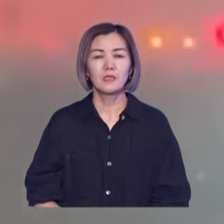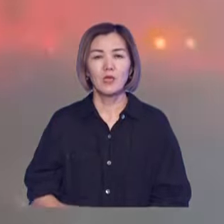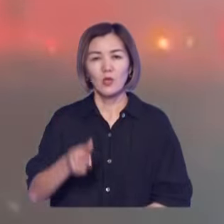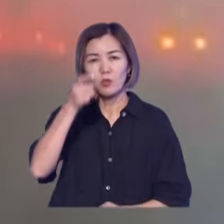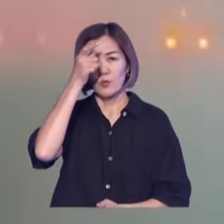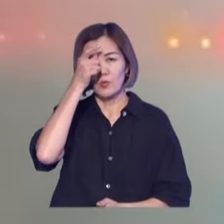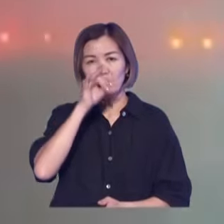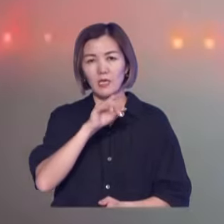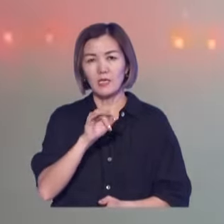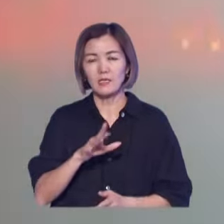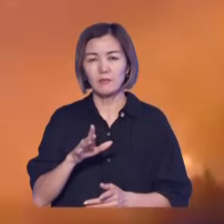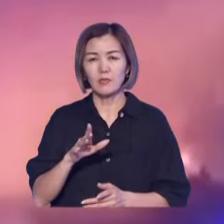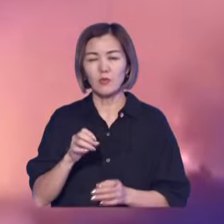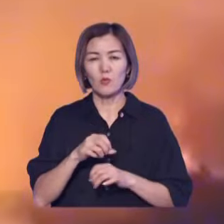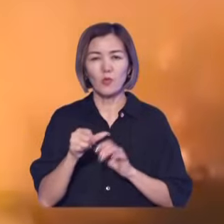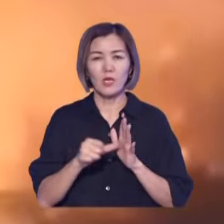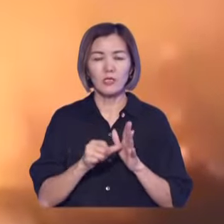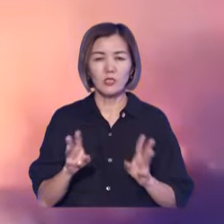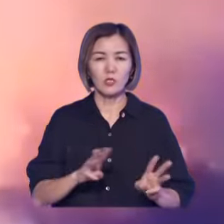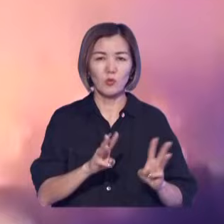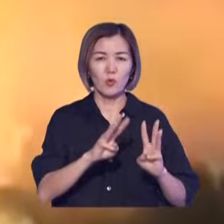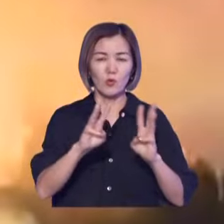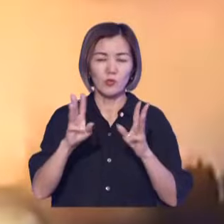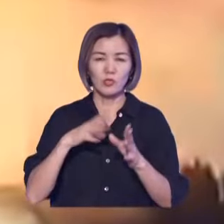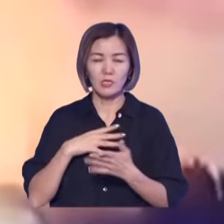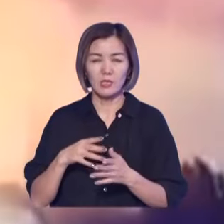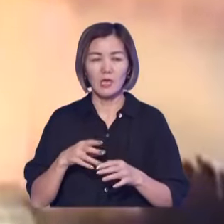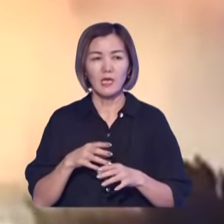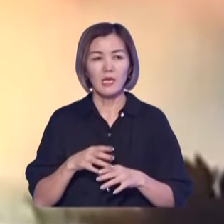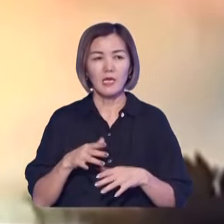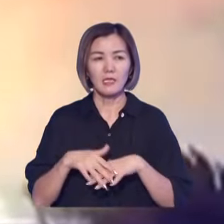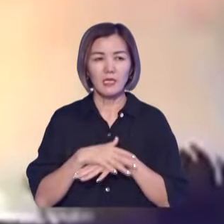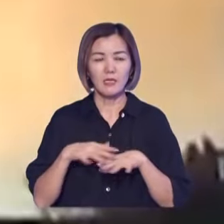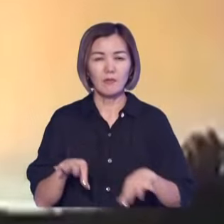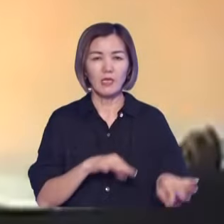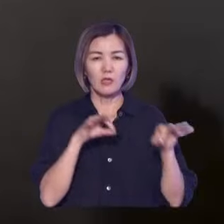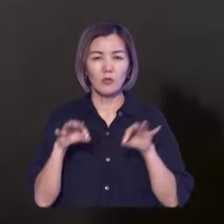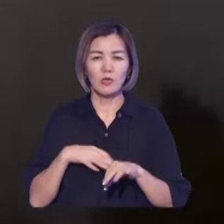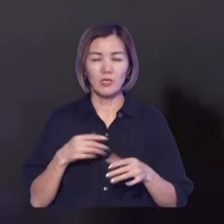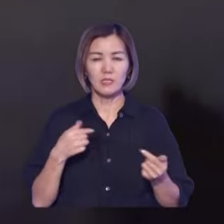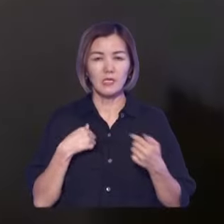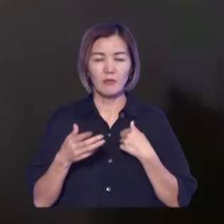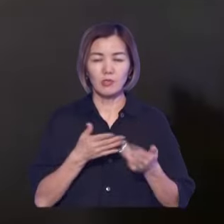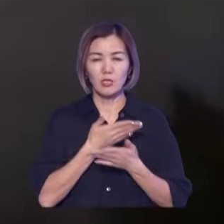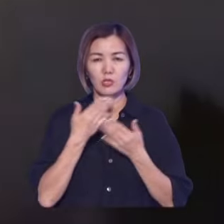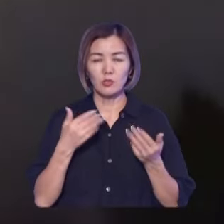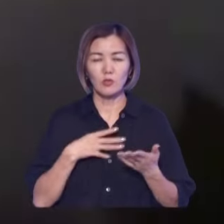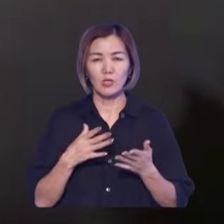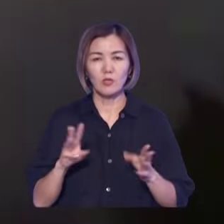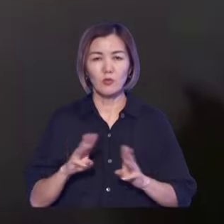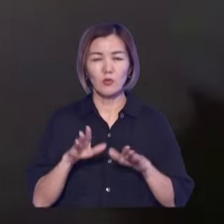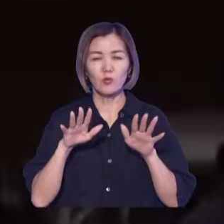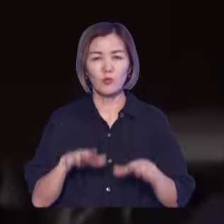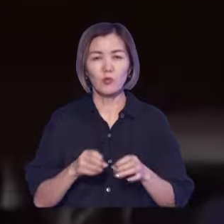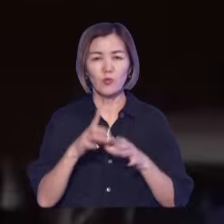Түркияның Измир провинциясында 16 жерден өрт шықты. Жалын салдарынан елді мекен тұрғындары эвакуацияланды. Зардап шеккендер жоқ. Өрт шыққан орындардың